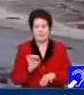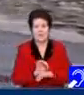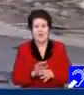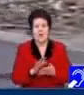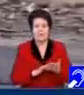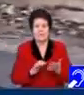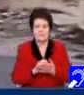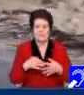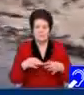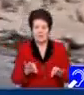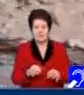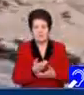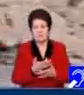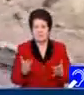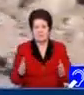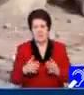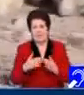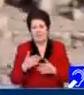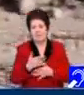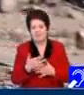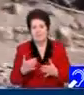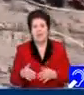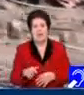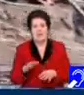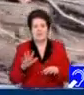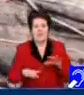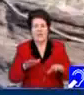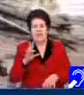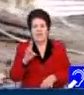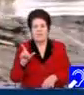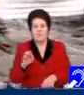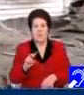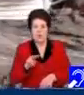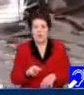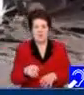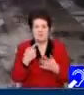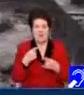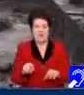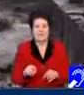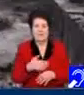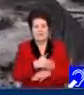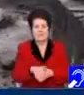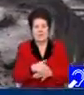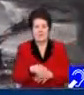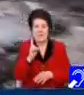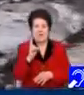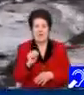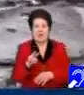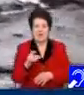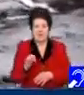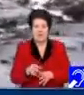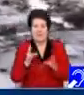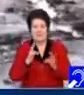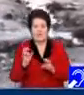distrus mașini și a acoperit zone întinse cu un strat de nămol. A blocat și o autostradă importantă din California. Bilanțul